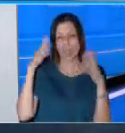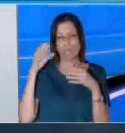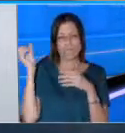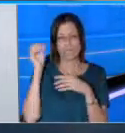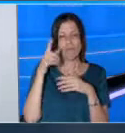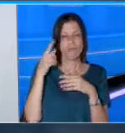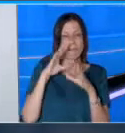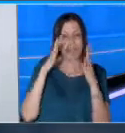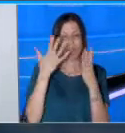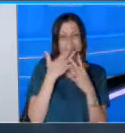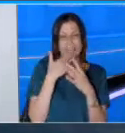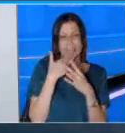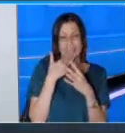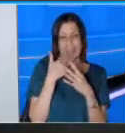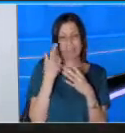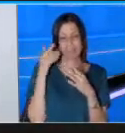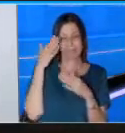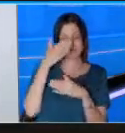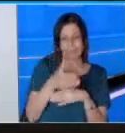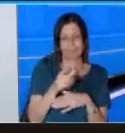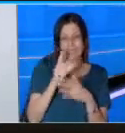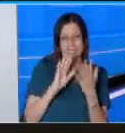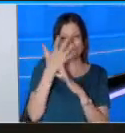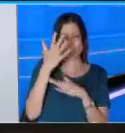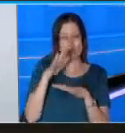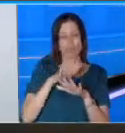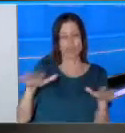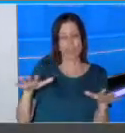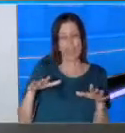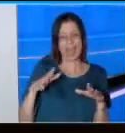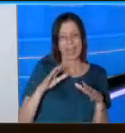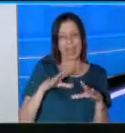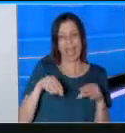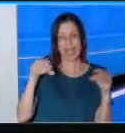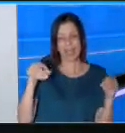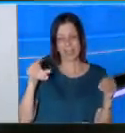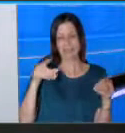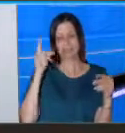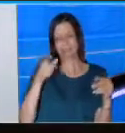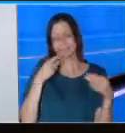כשבלון ראשון כזה ישרוף שטח חקלאי, תגיב?